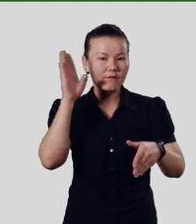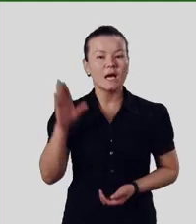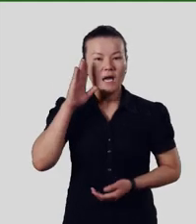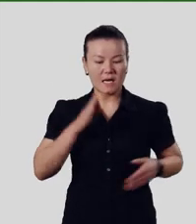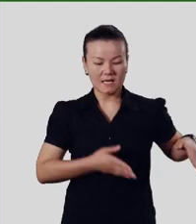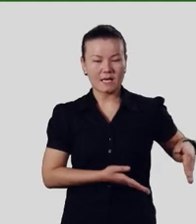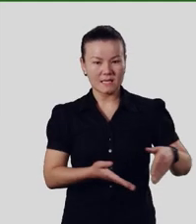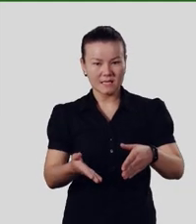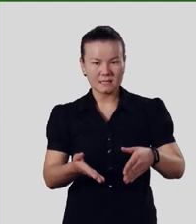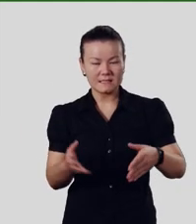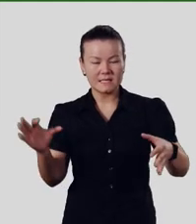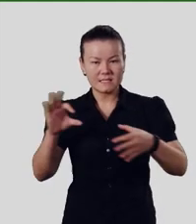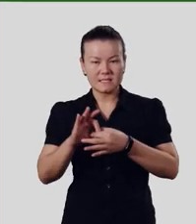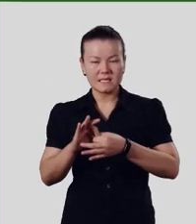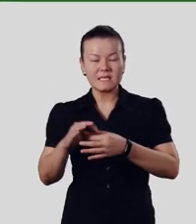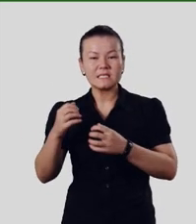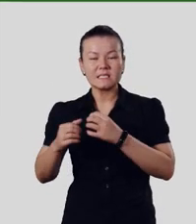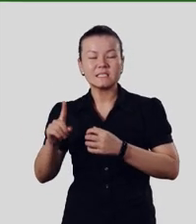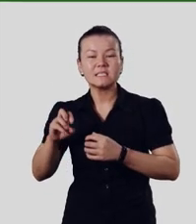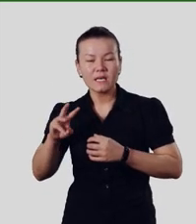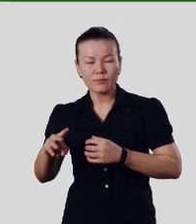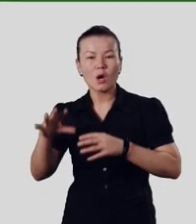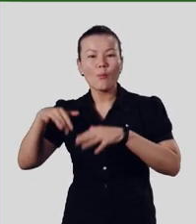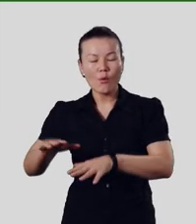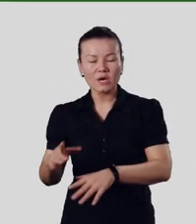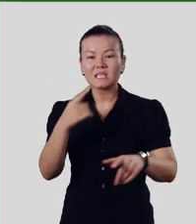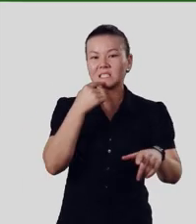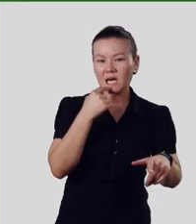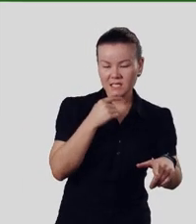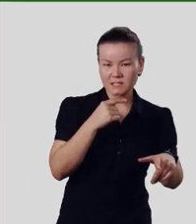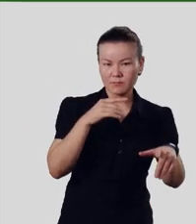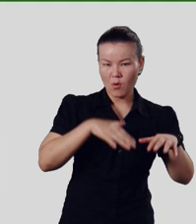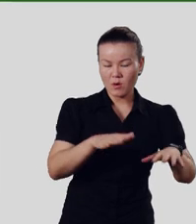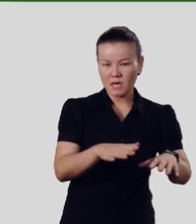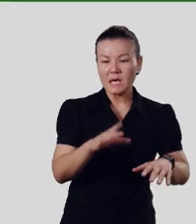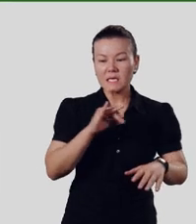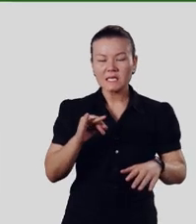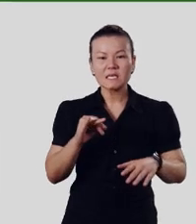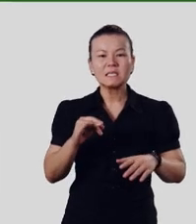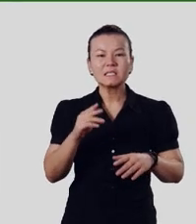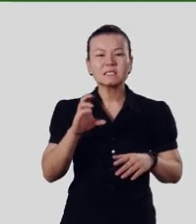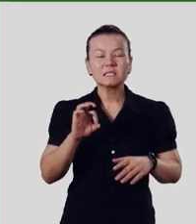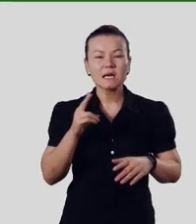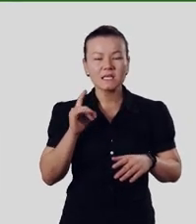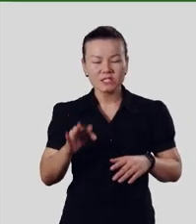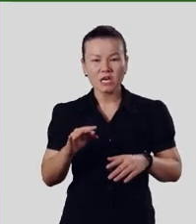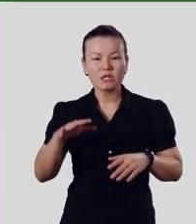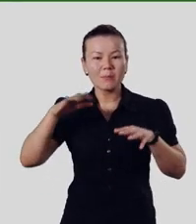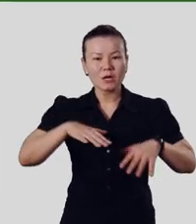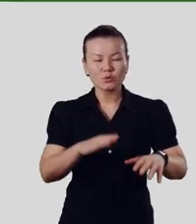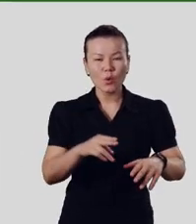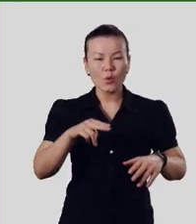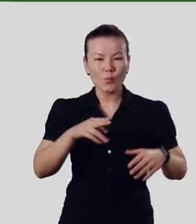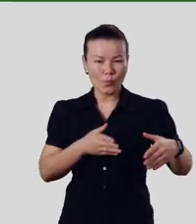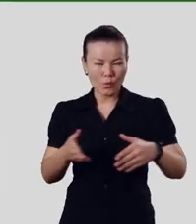Канал соединяет Средиземное море с Красным и сокращает морской путь